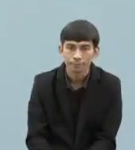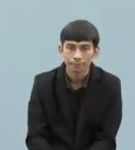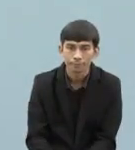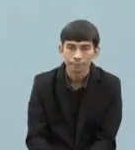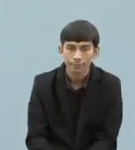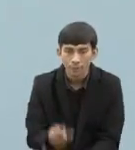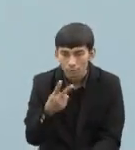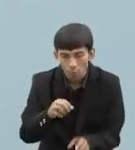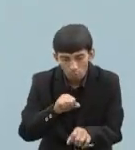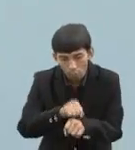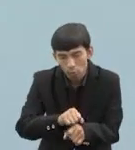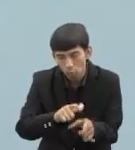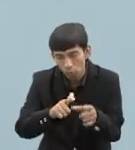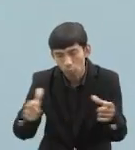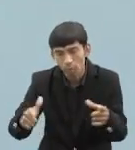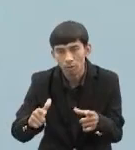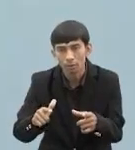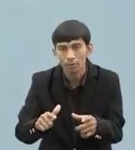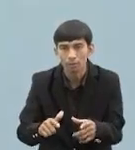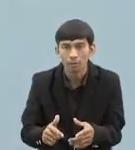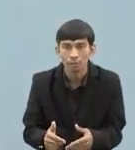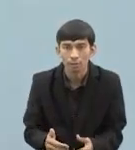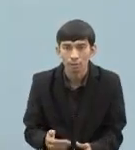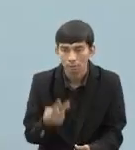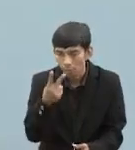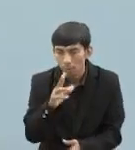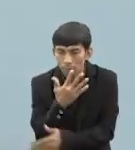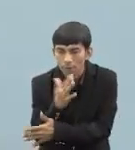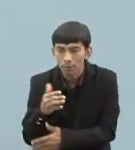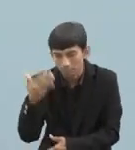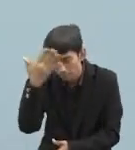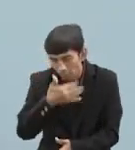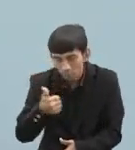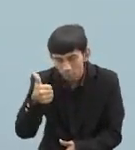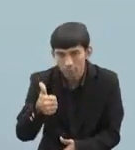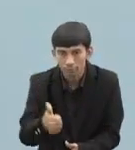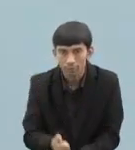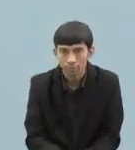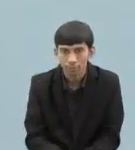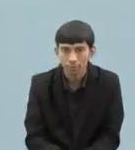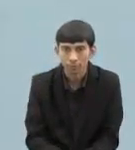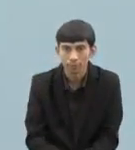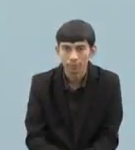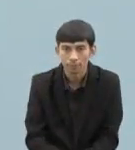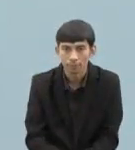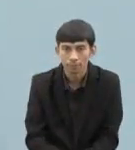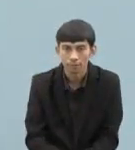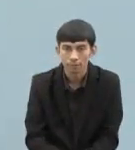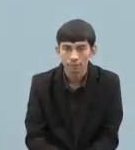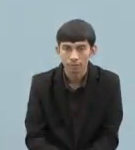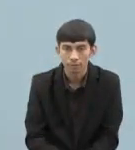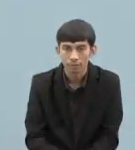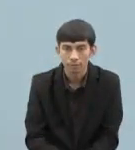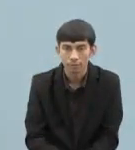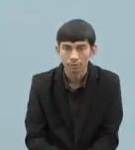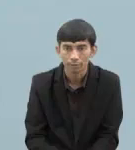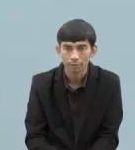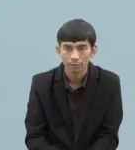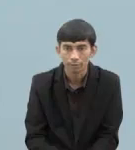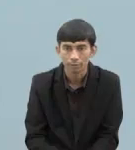Chúng mình đang bị ẩy. Mơ phân ông thông thế ngay rèn sẵn nọ. Mơ bây là ổ sẵn nọ. Thôi nhé. Sẵn nọ chú nâng bị thả sẵn